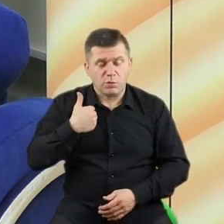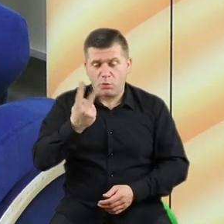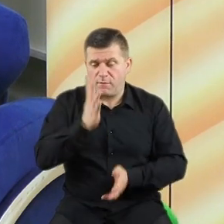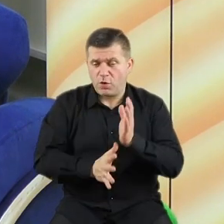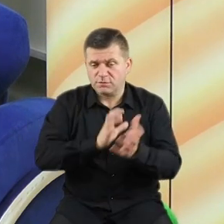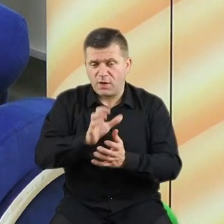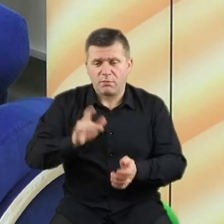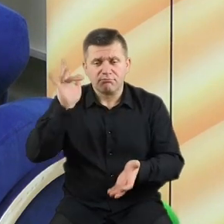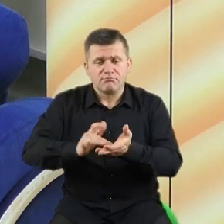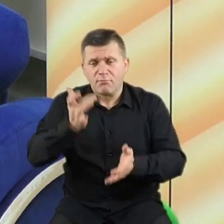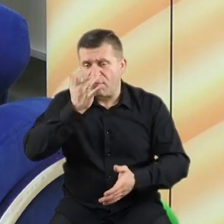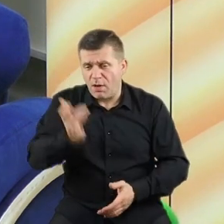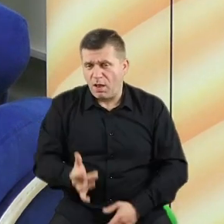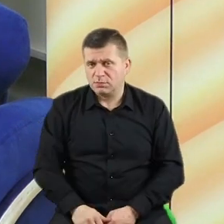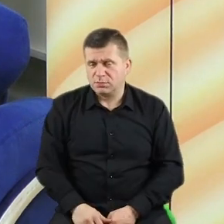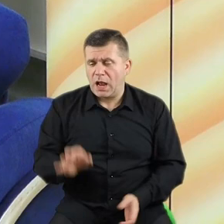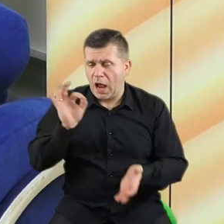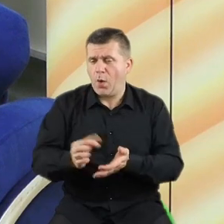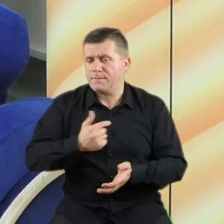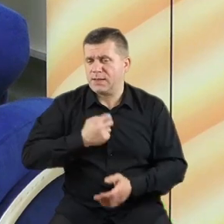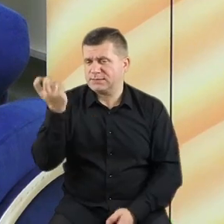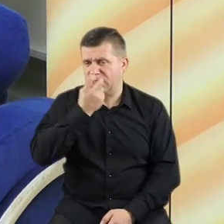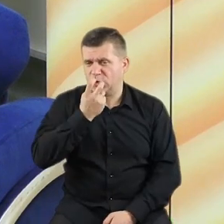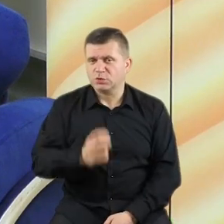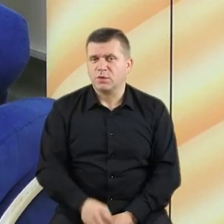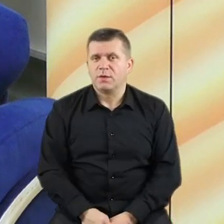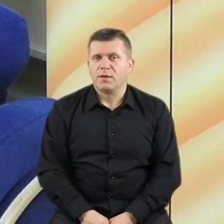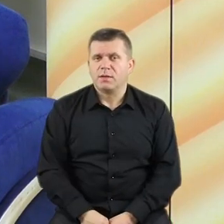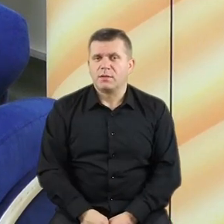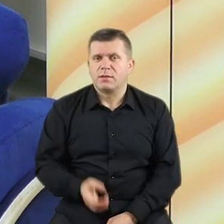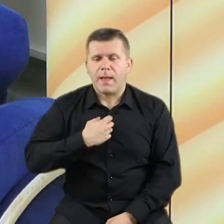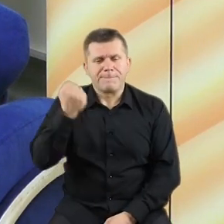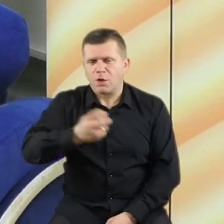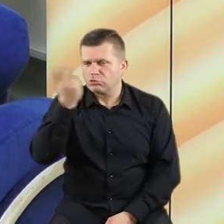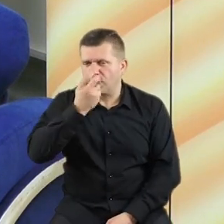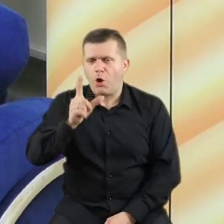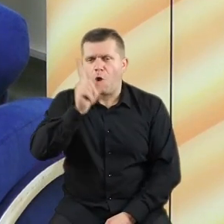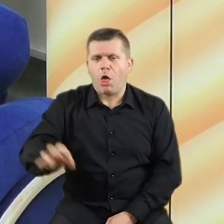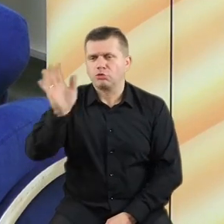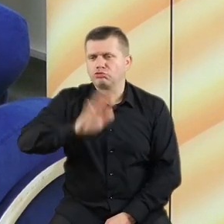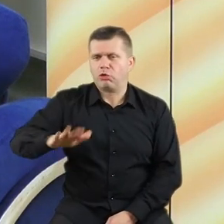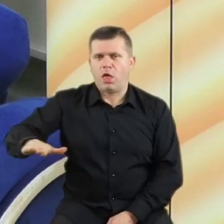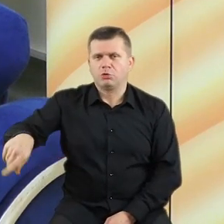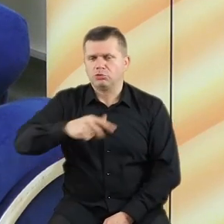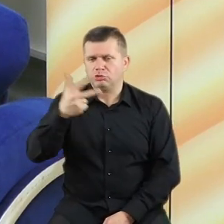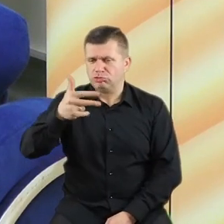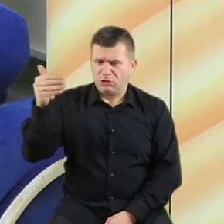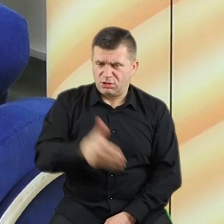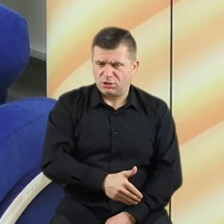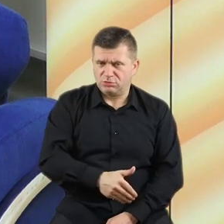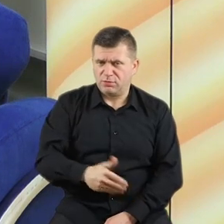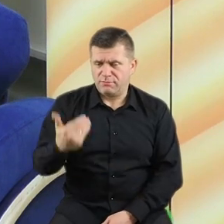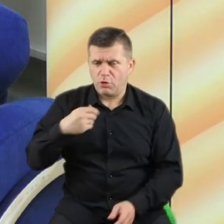czasie II wojny światowej w Związku Radzieckim. Te, które mnie akurat zainteresowały, bo najbardziej mnie zaciekawiły losy dzieci, które w liczbie